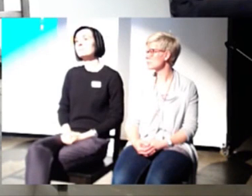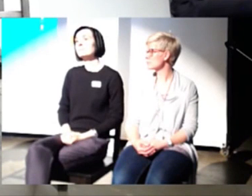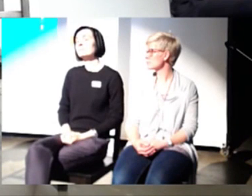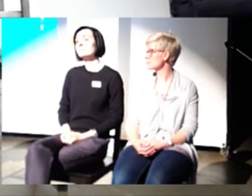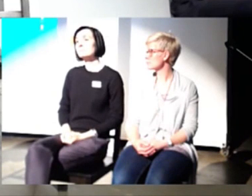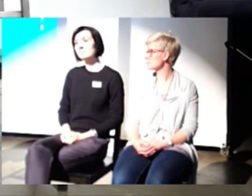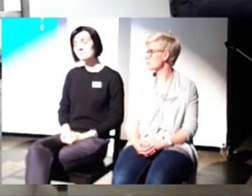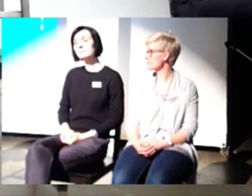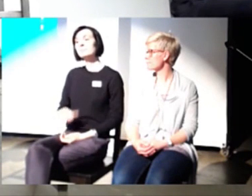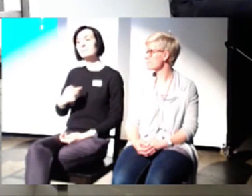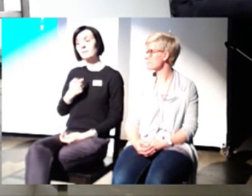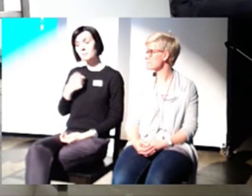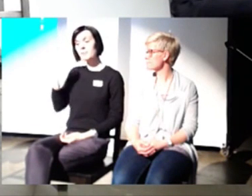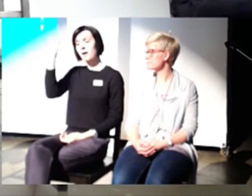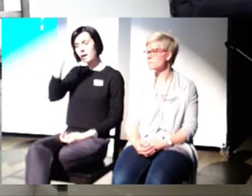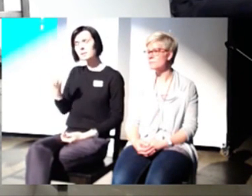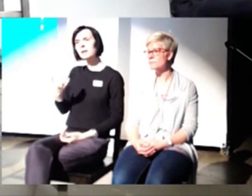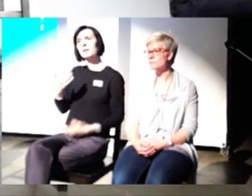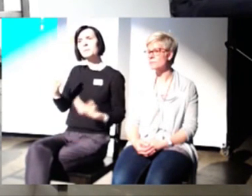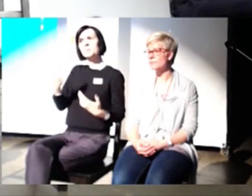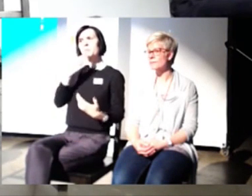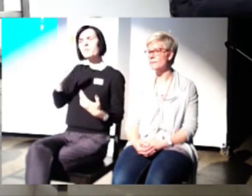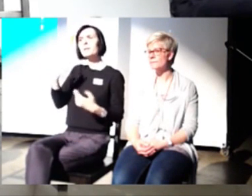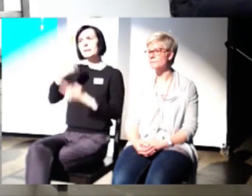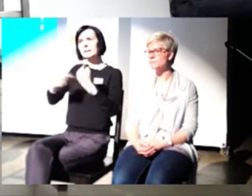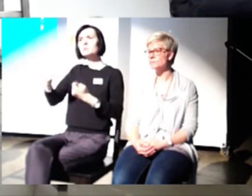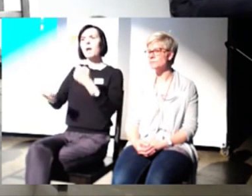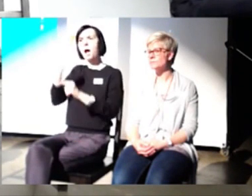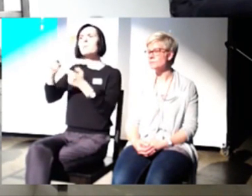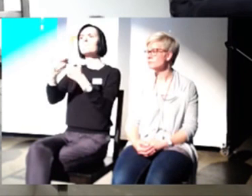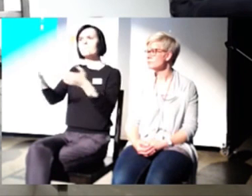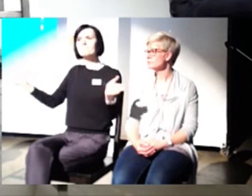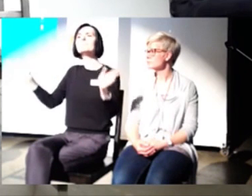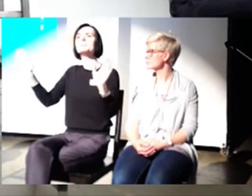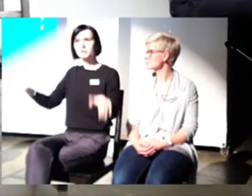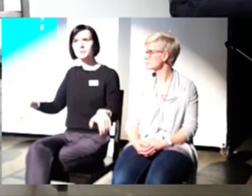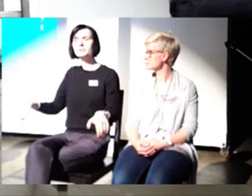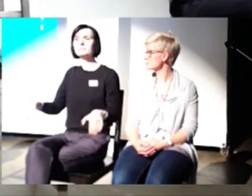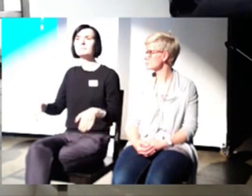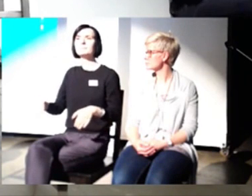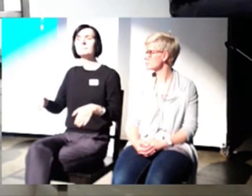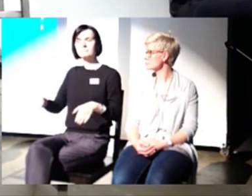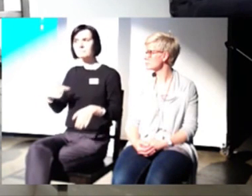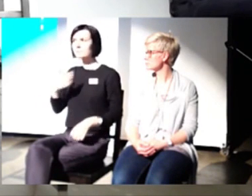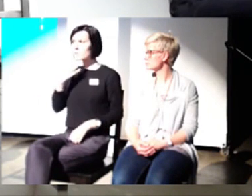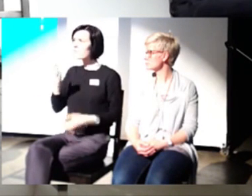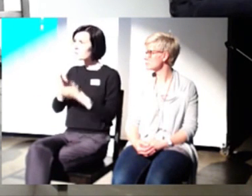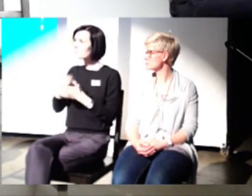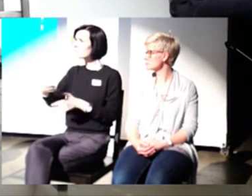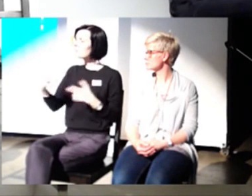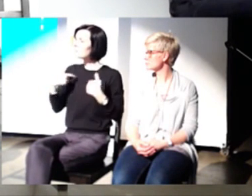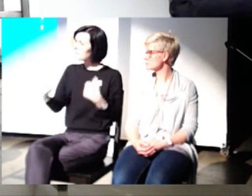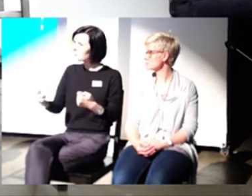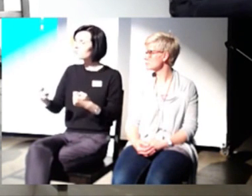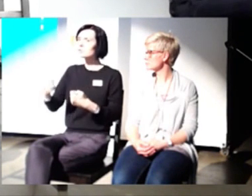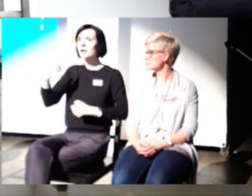musta on tosi hyvä, että me nyt on avattu tämä keskustelu, tosi hyvä, että on kiinnostusta siihen kehittämiseen, tosi hyvä, että on taiteilijoita,